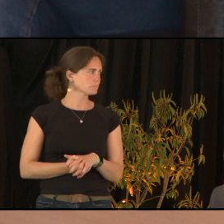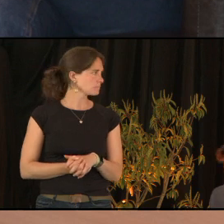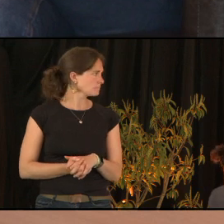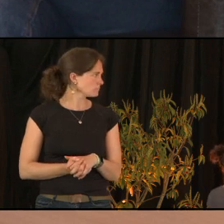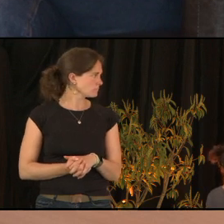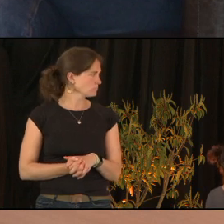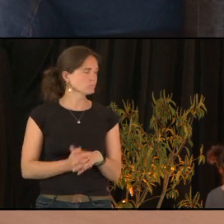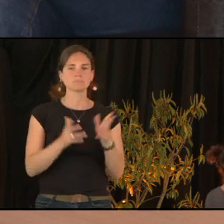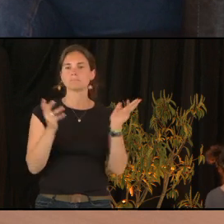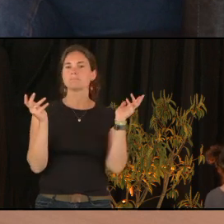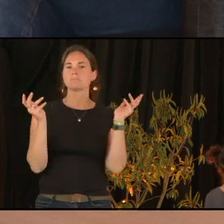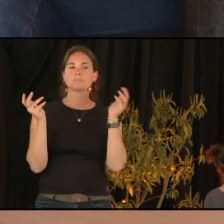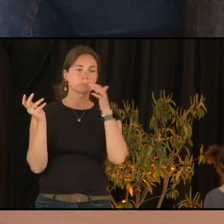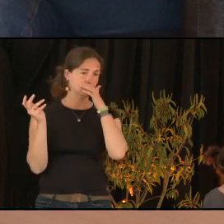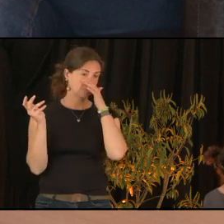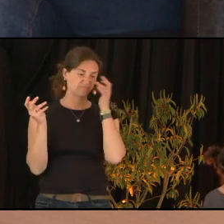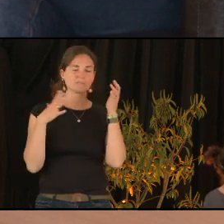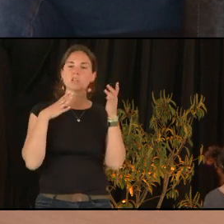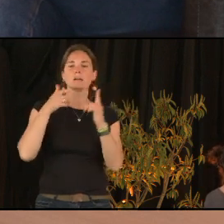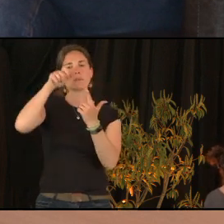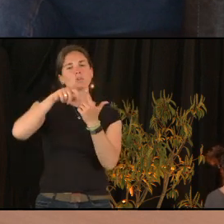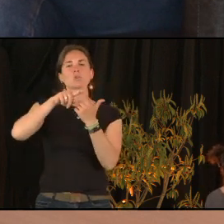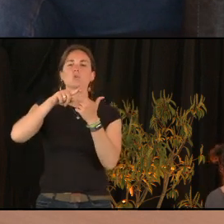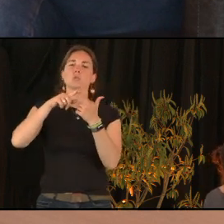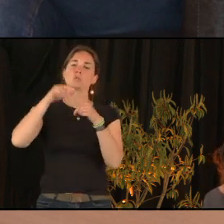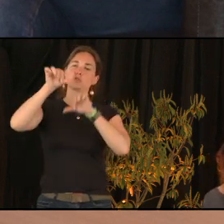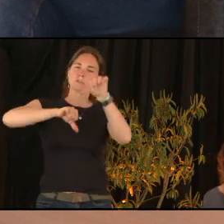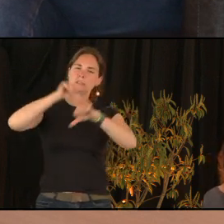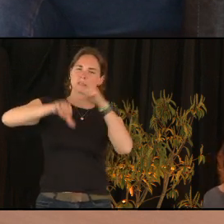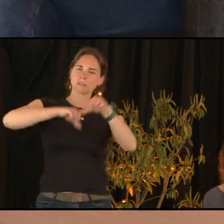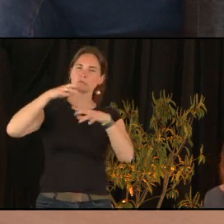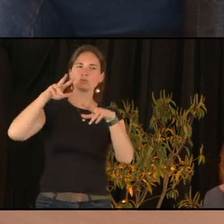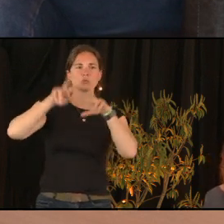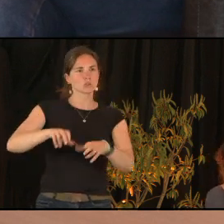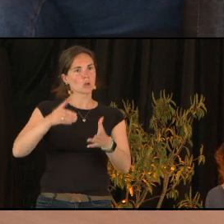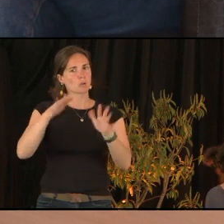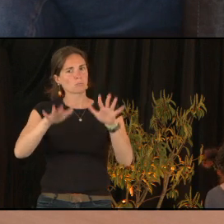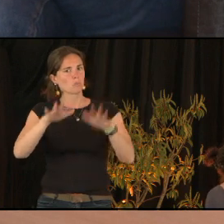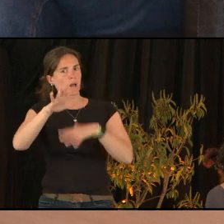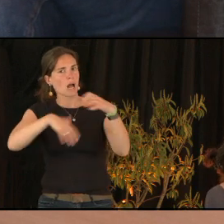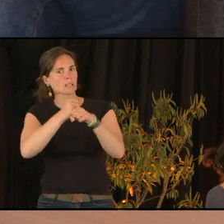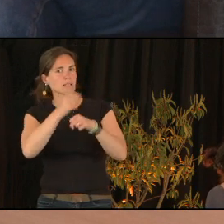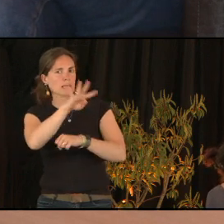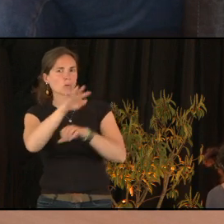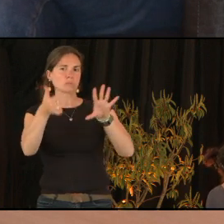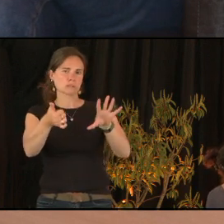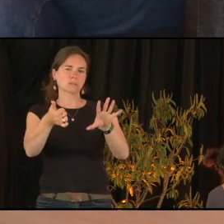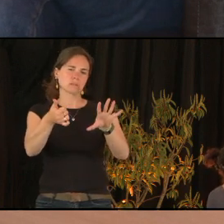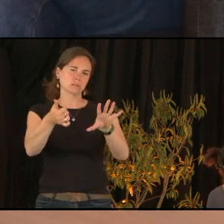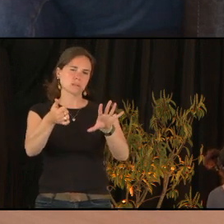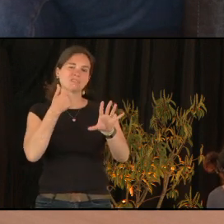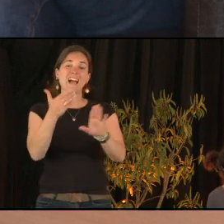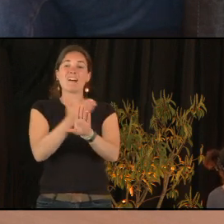Il y a Hushkins, qui est un chercheur en 46, qui se grouille un peu avant